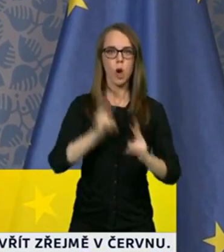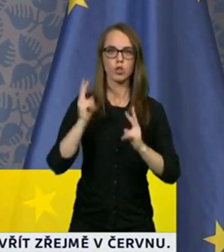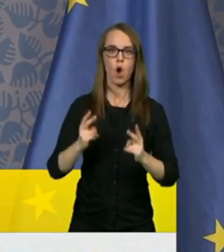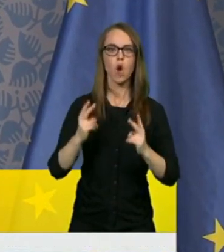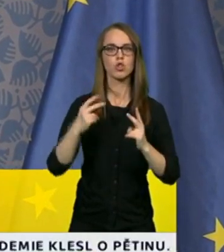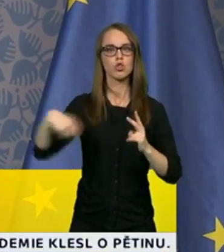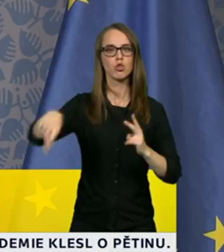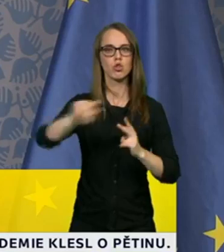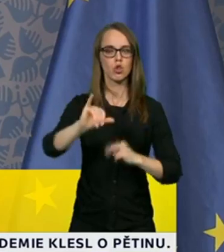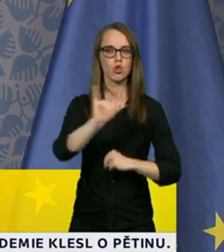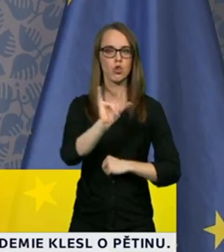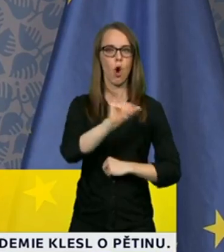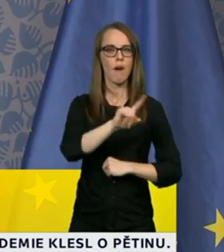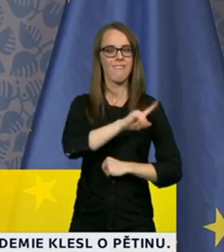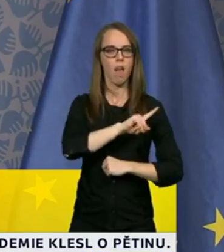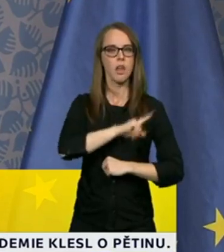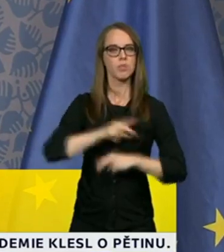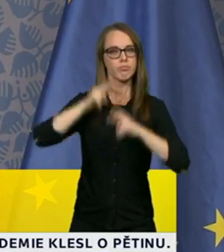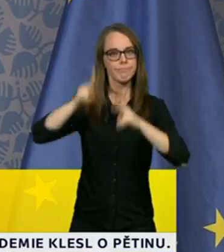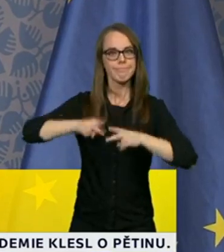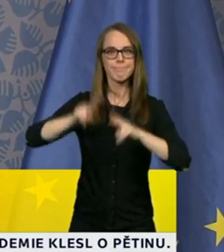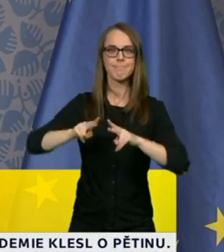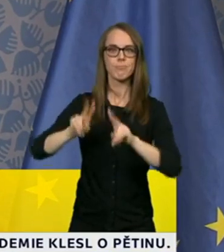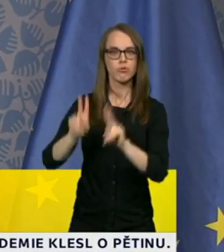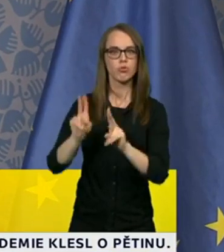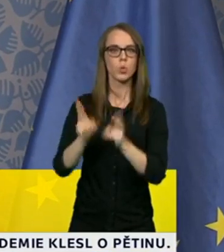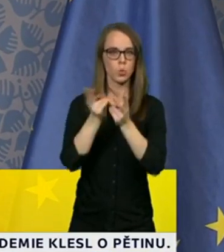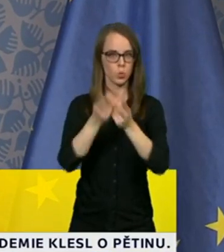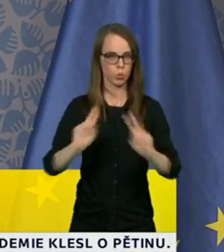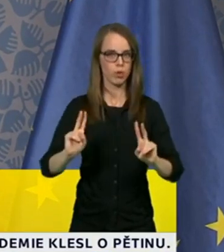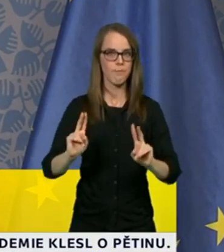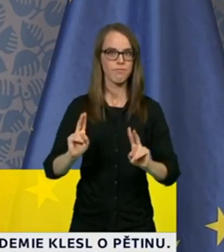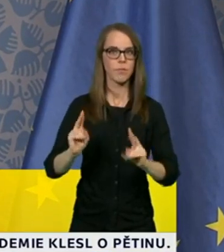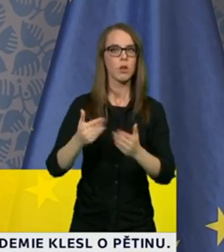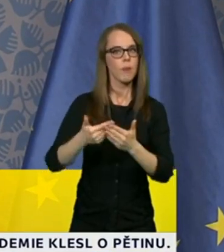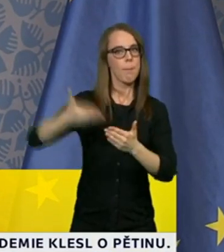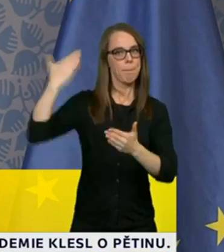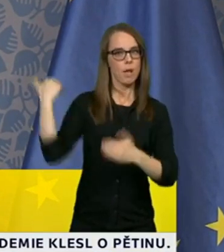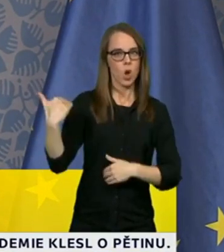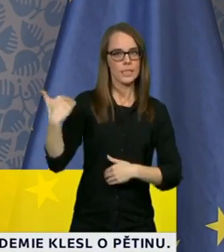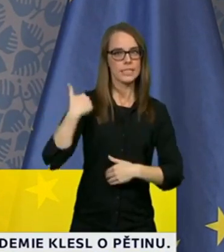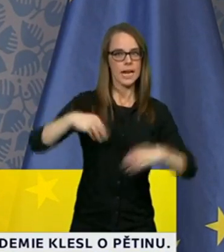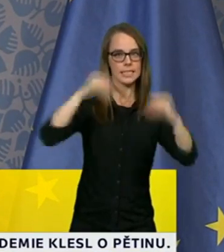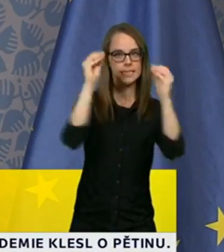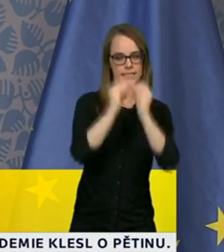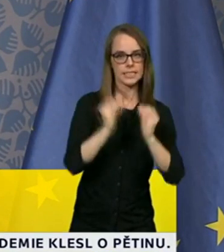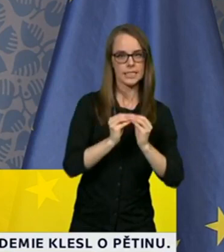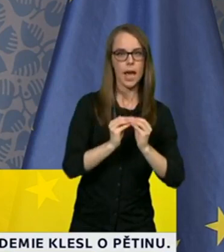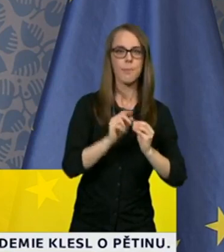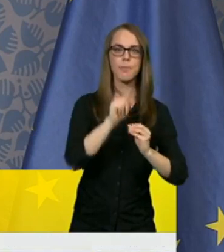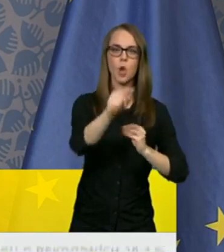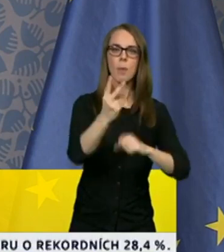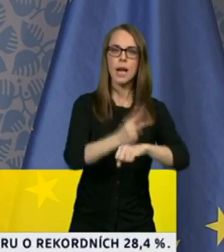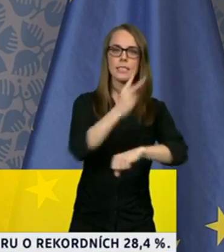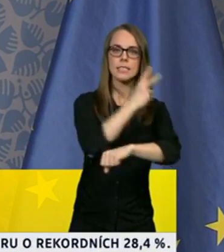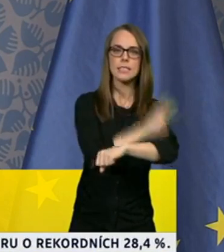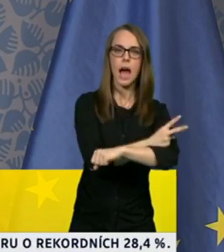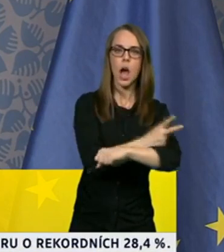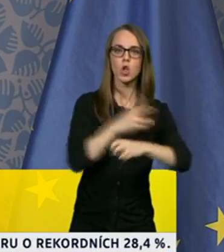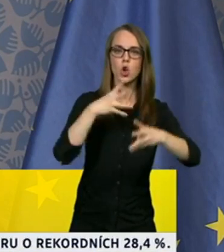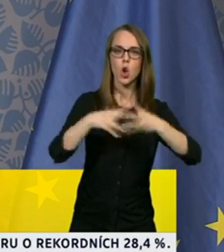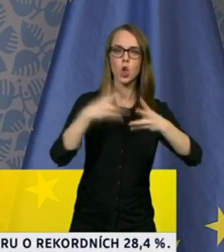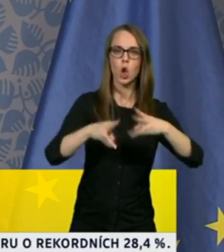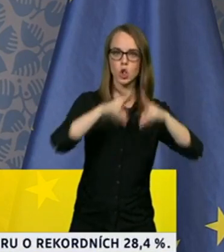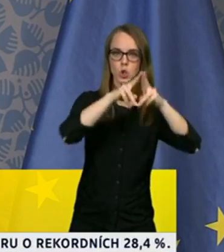konopí, léčebného konopí v České republice. Doposud ten systém fungoval tak, že Státní ústav pro kontrolu léčiv vysoutěžil